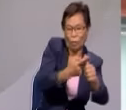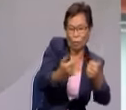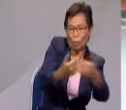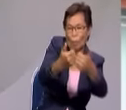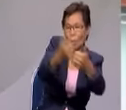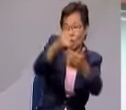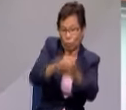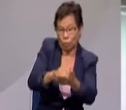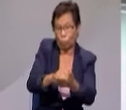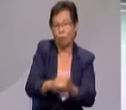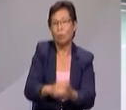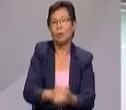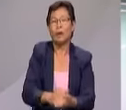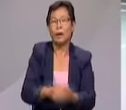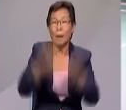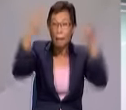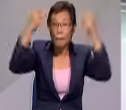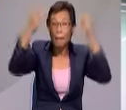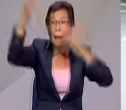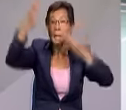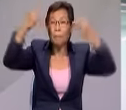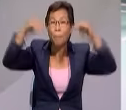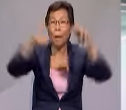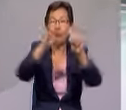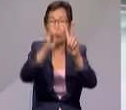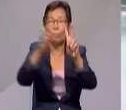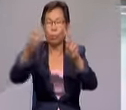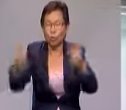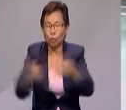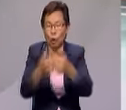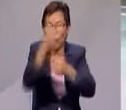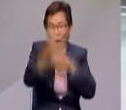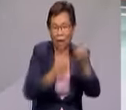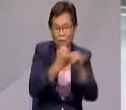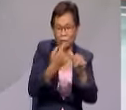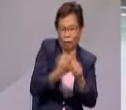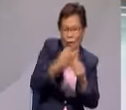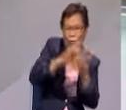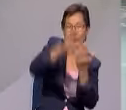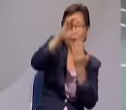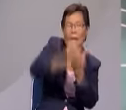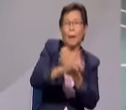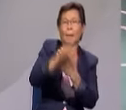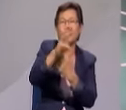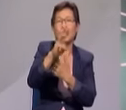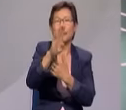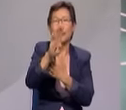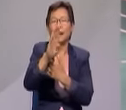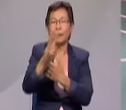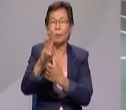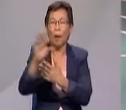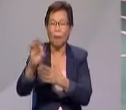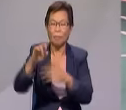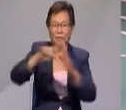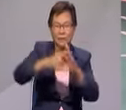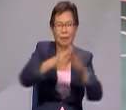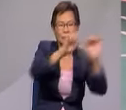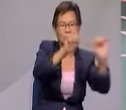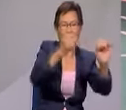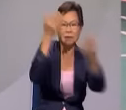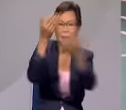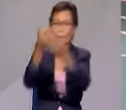kejohanan. Perdua Malaysia Masters 2020 merupakan kejohanan antarabangsa pertama dalam kalender BWF bagi musim ini bermula Selasa hingga